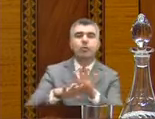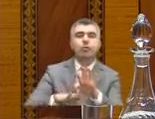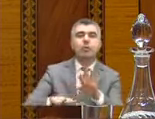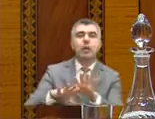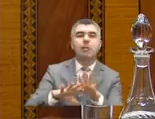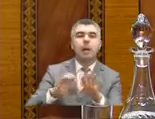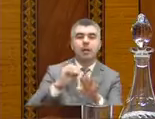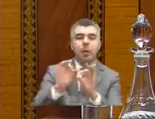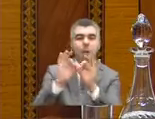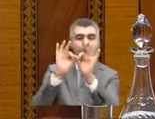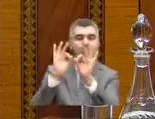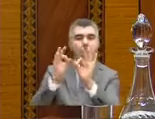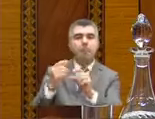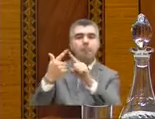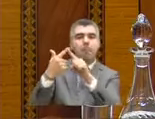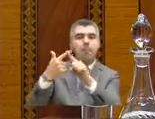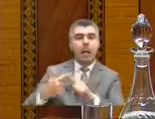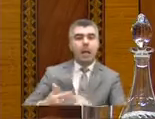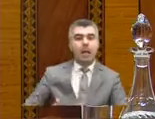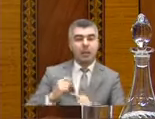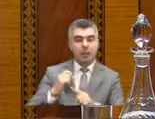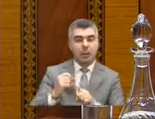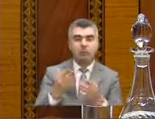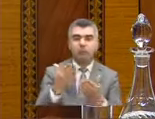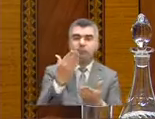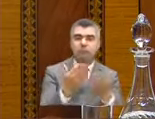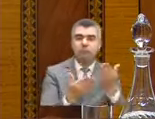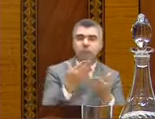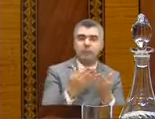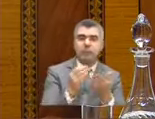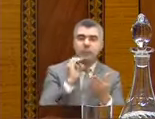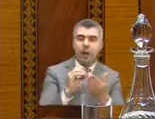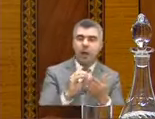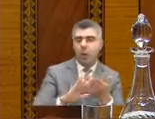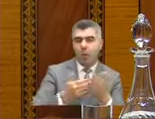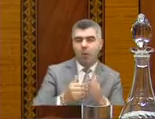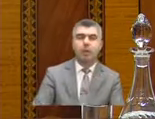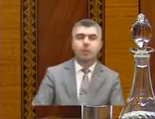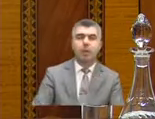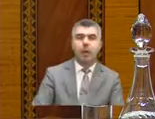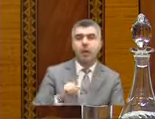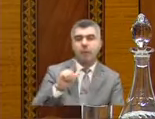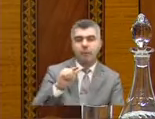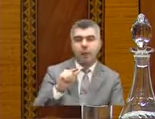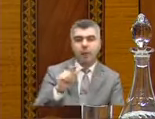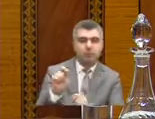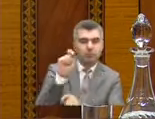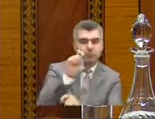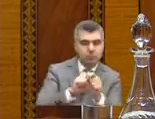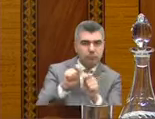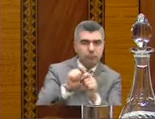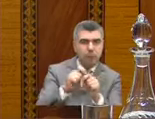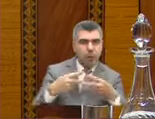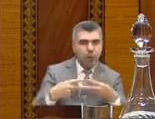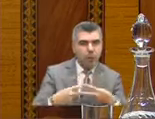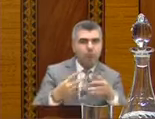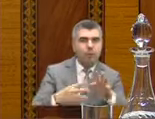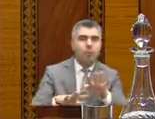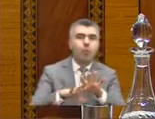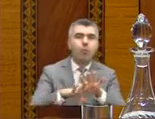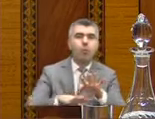والاقتصادي والمالي والحفاظ على توازناته، لا سيما عبر استكمال تنزيل الأوراش المجتمعية